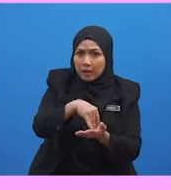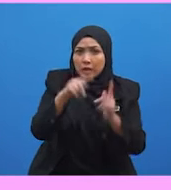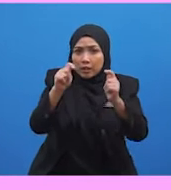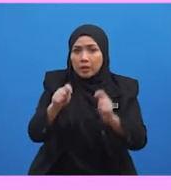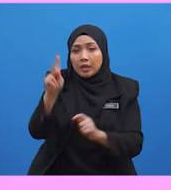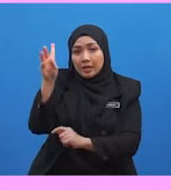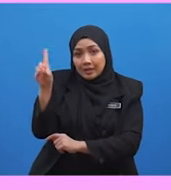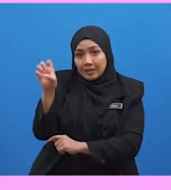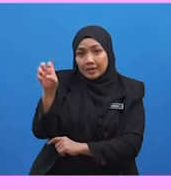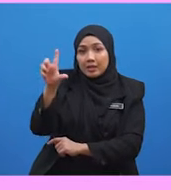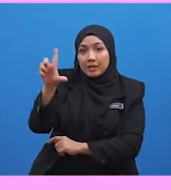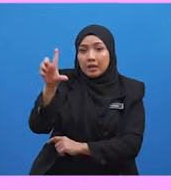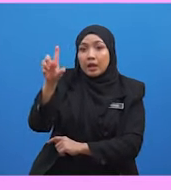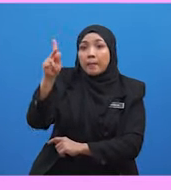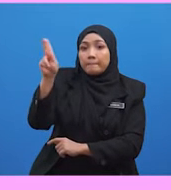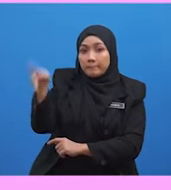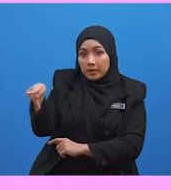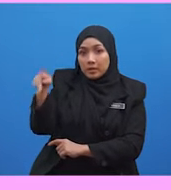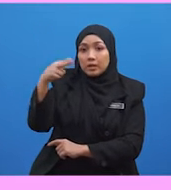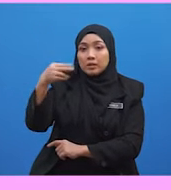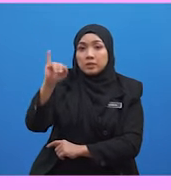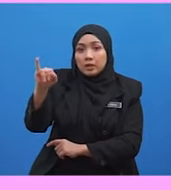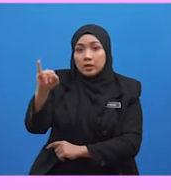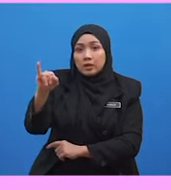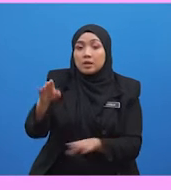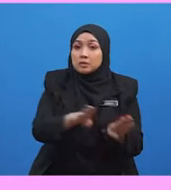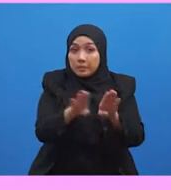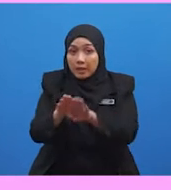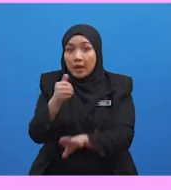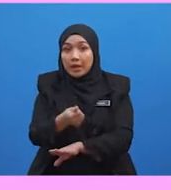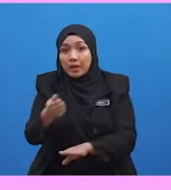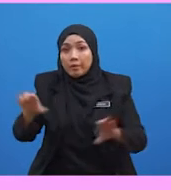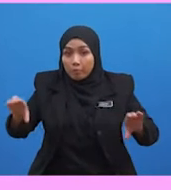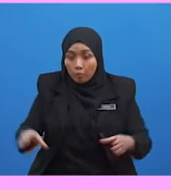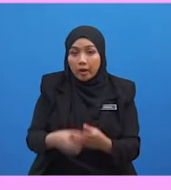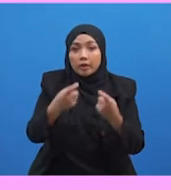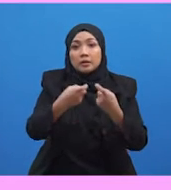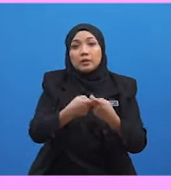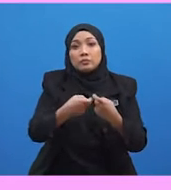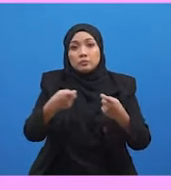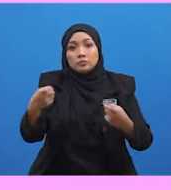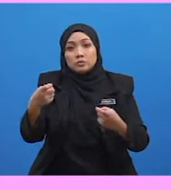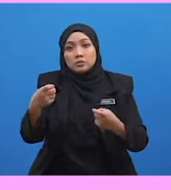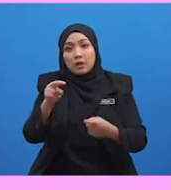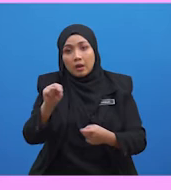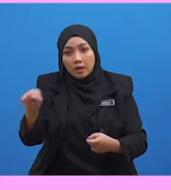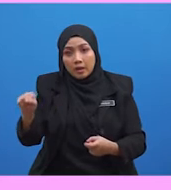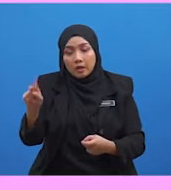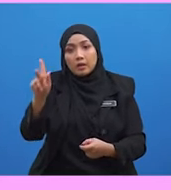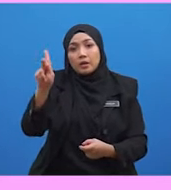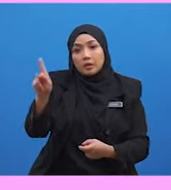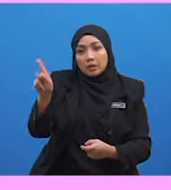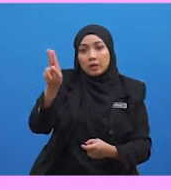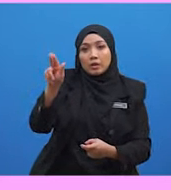kelemahan teknik Delphi sebagai alat membuat keputusan kualitatif yang